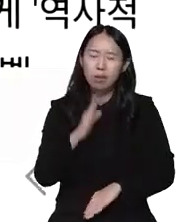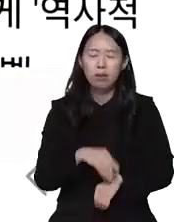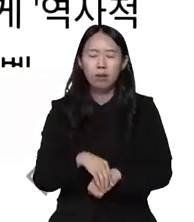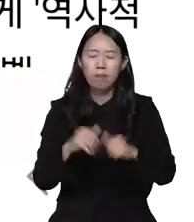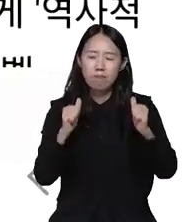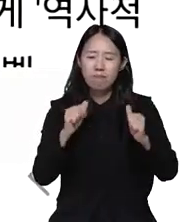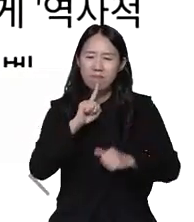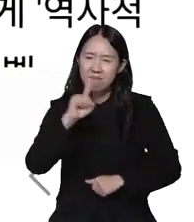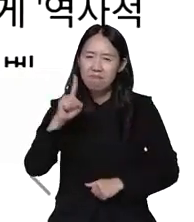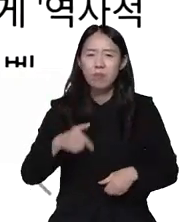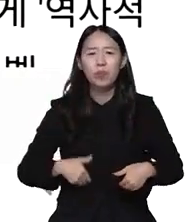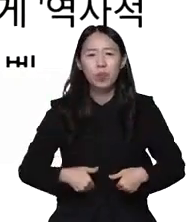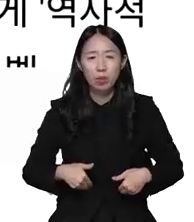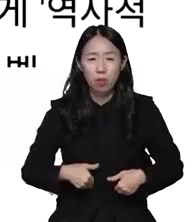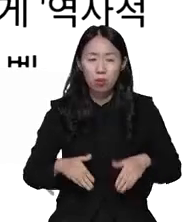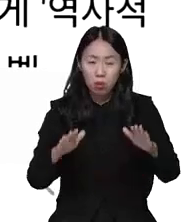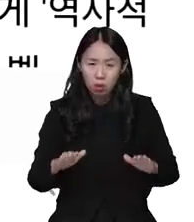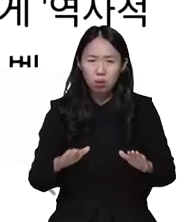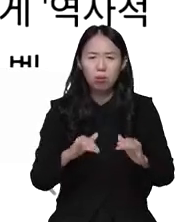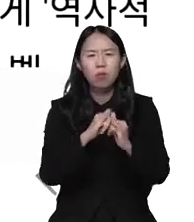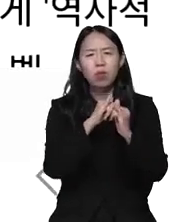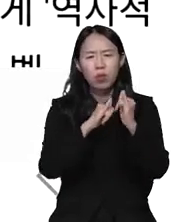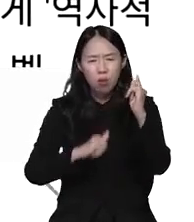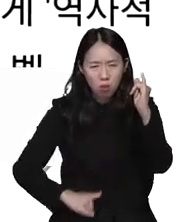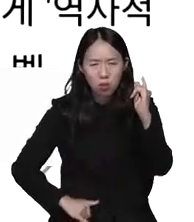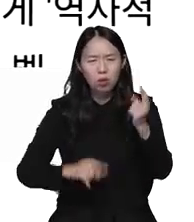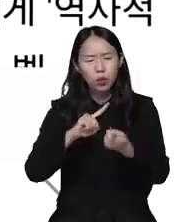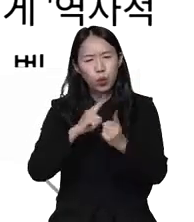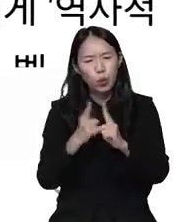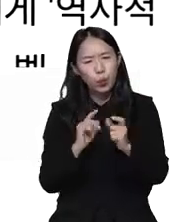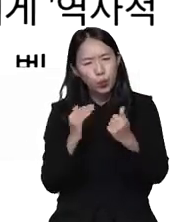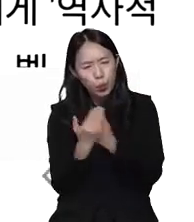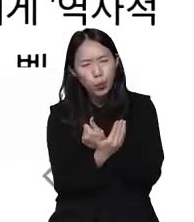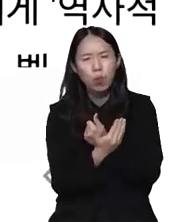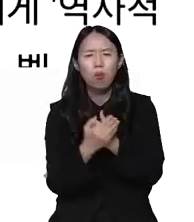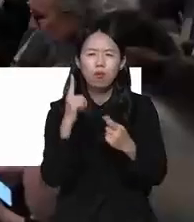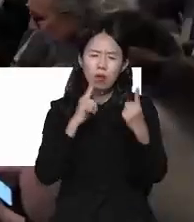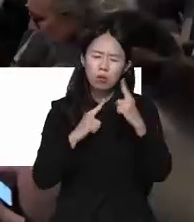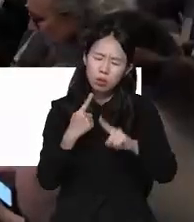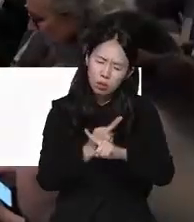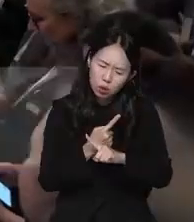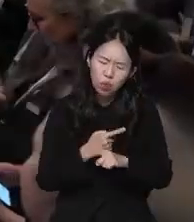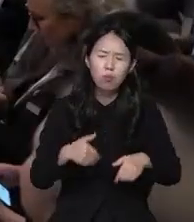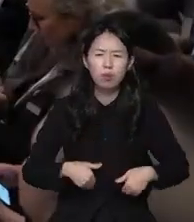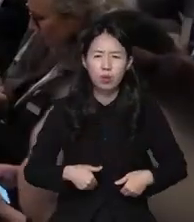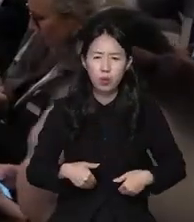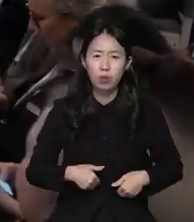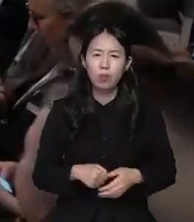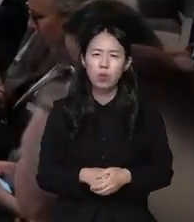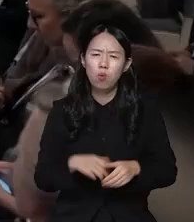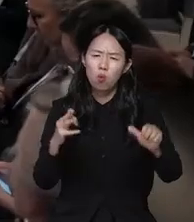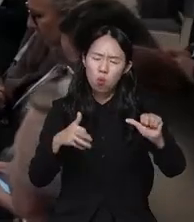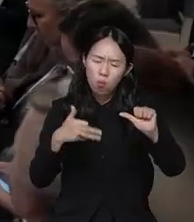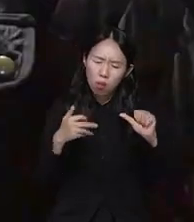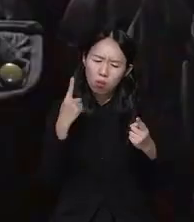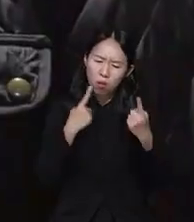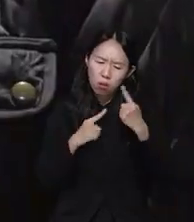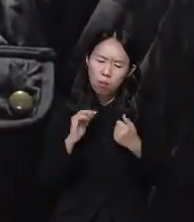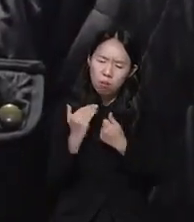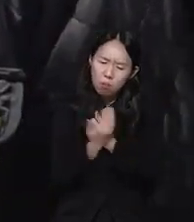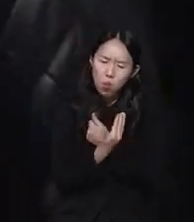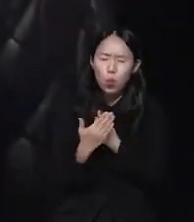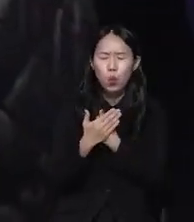없다고 생각합니다. 이 현대사를 서로 품고 보듬고 상처를 치유하고 나가야지. 5.18의 비극과 상처를